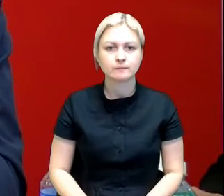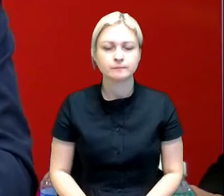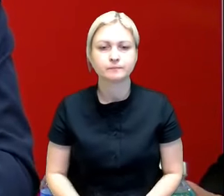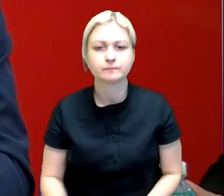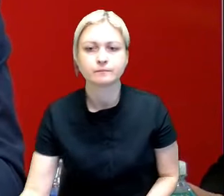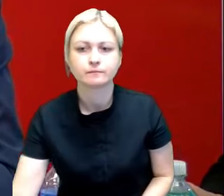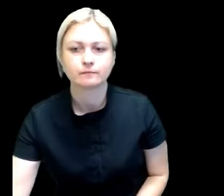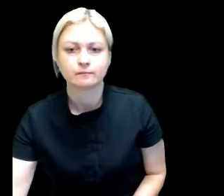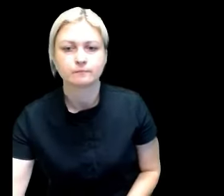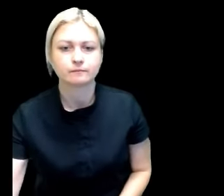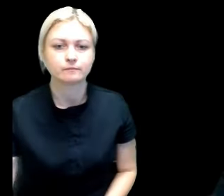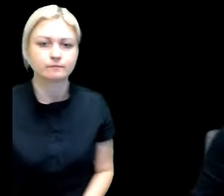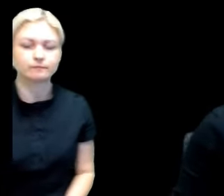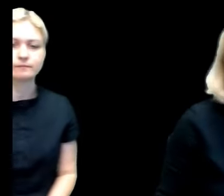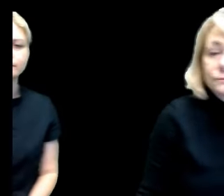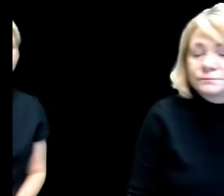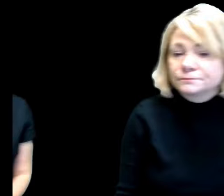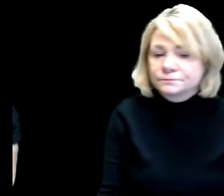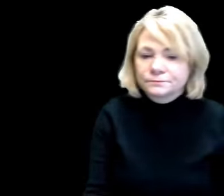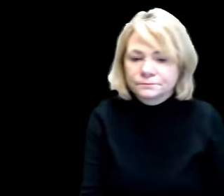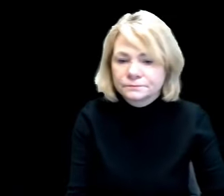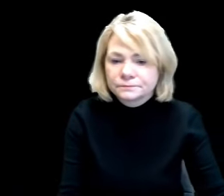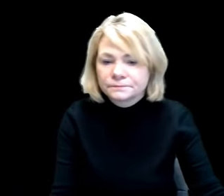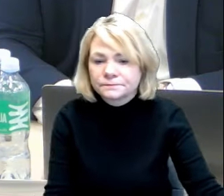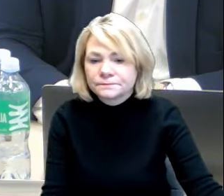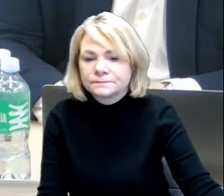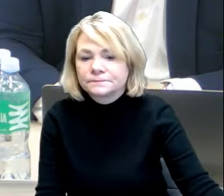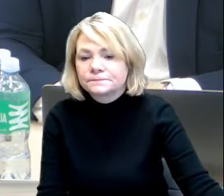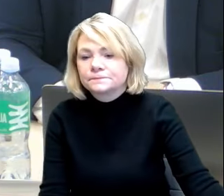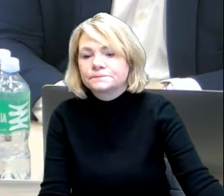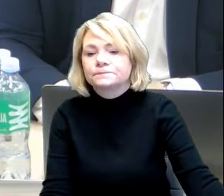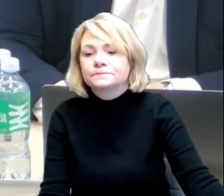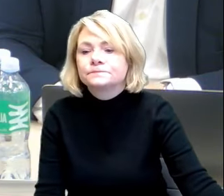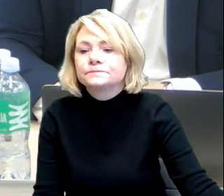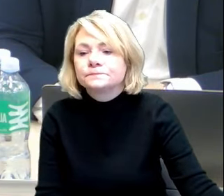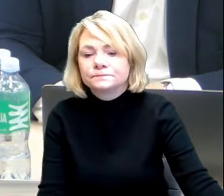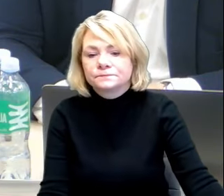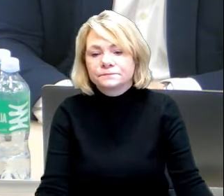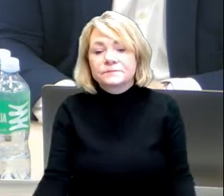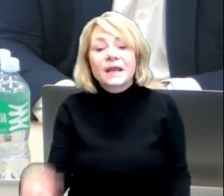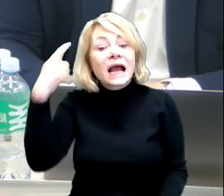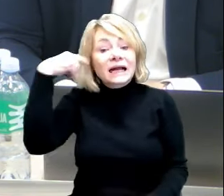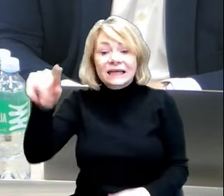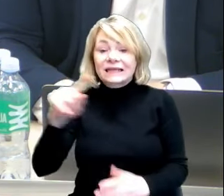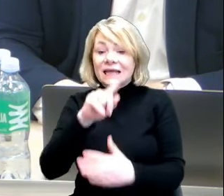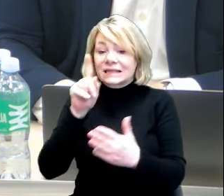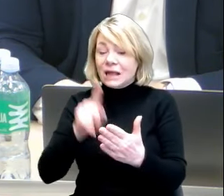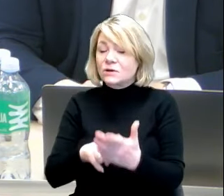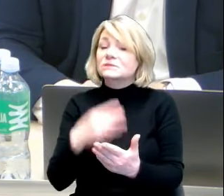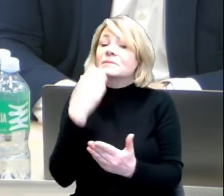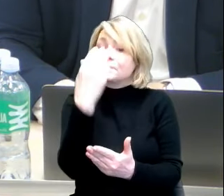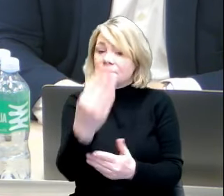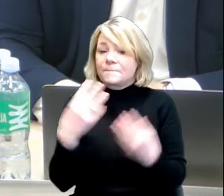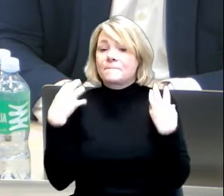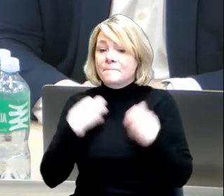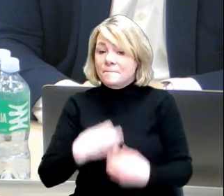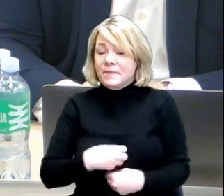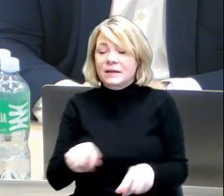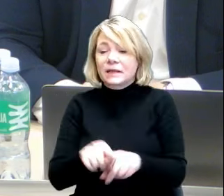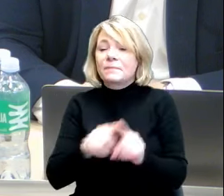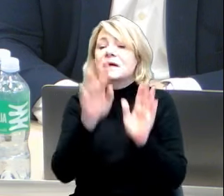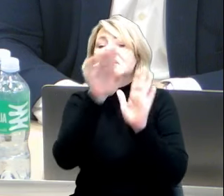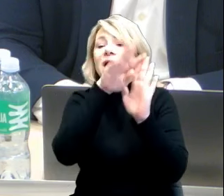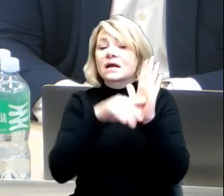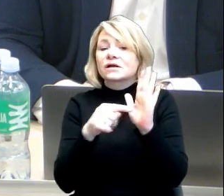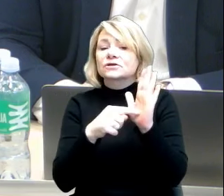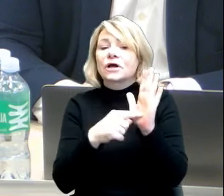sekančio klausimo kitas klausimas sekantis klausimas mere taip pat jums iš sąrašo bus numeris keturi užduos